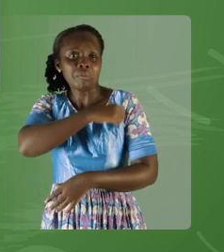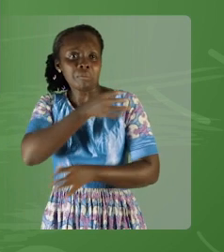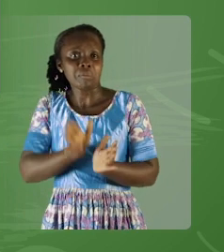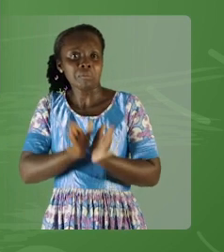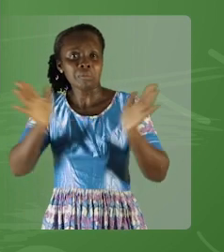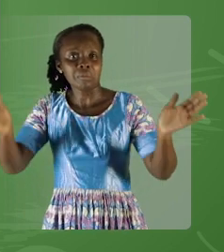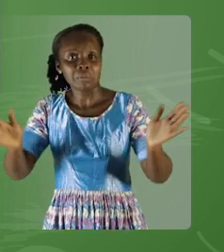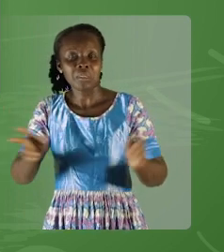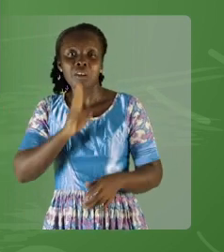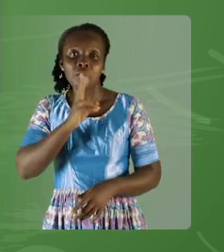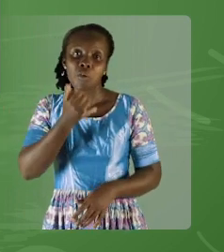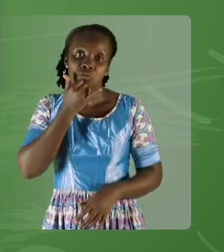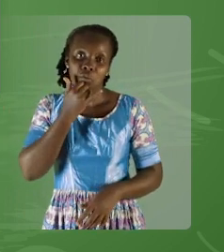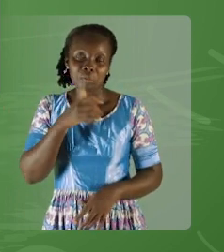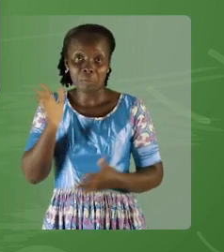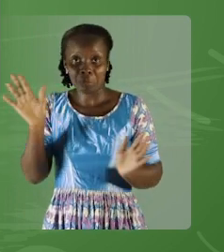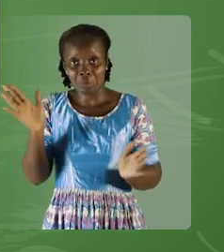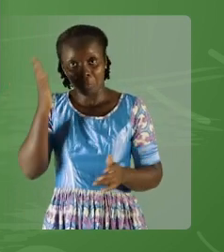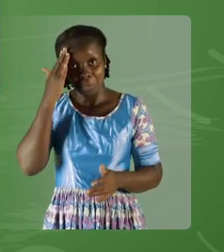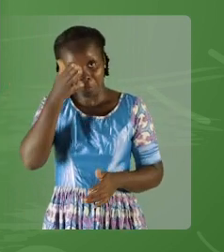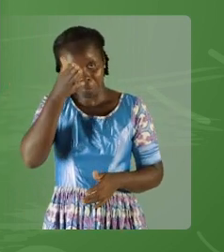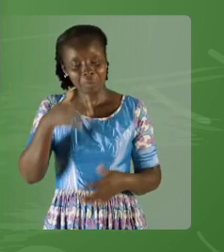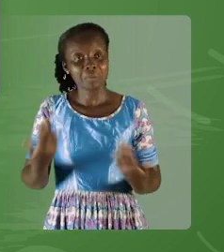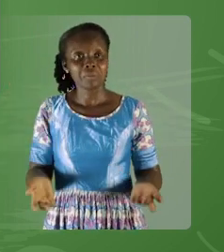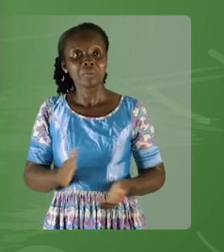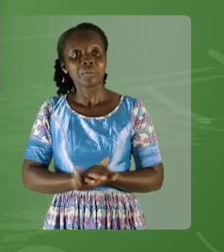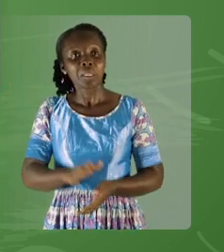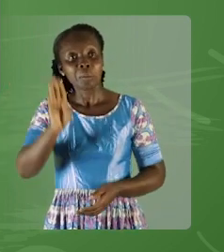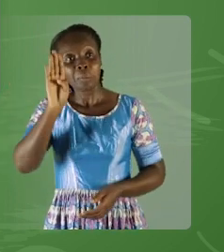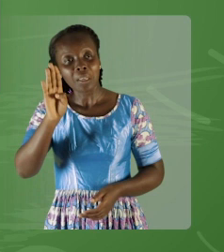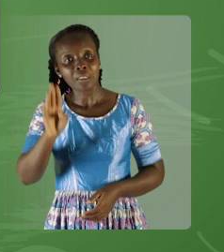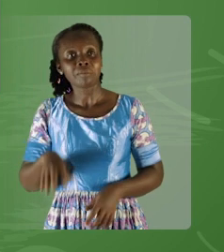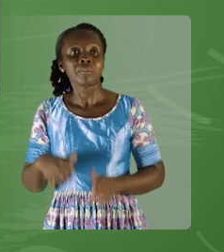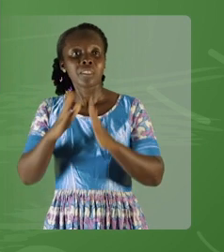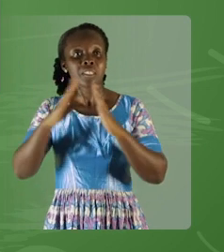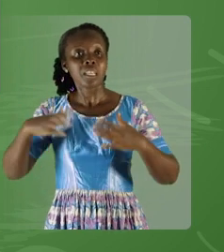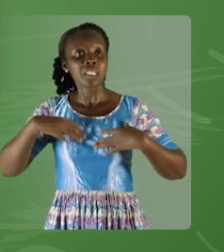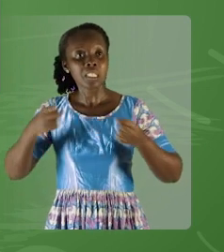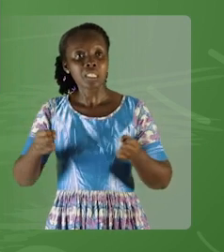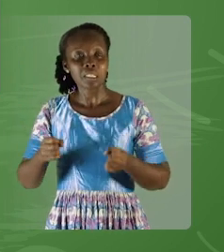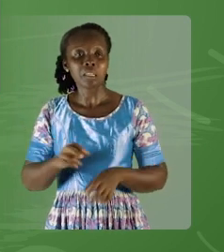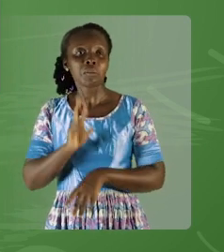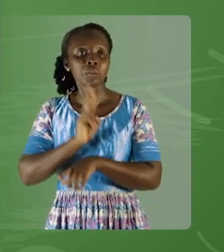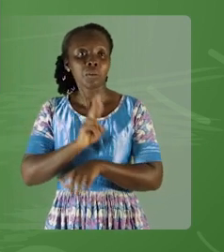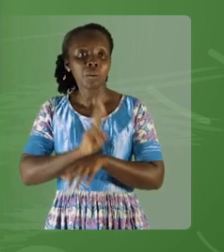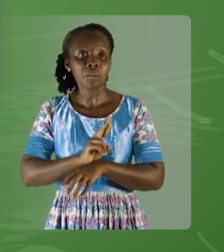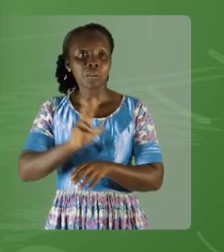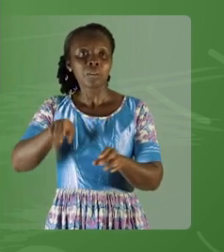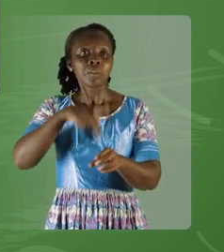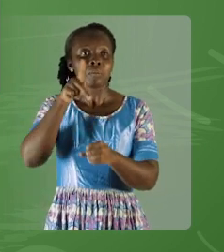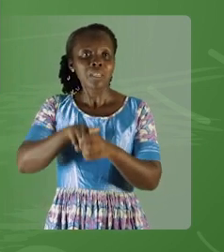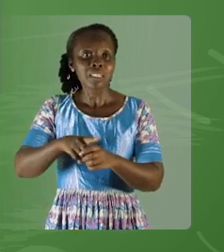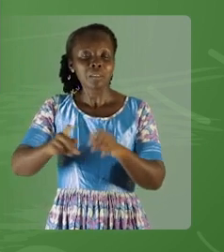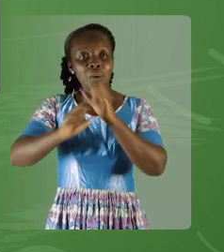les hôpitaux généraux. Petit b. Le centre de santé a pour rôle de participer